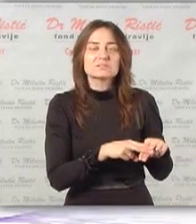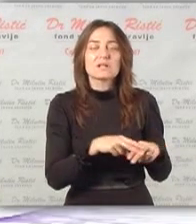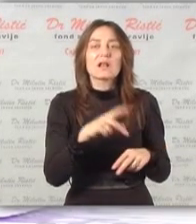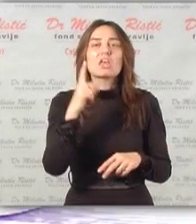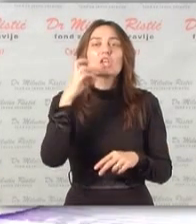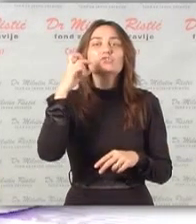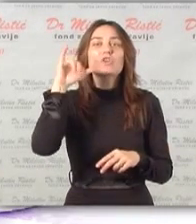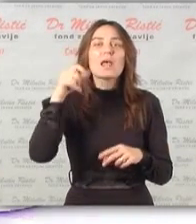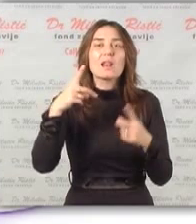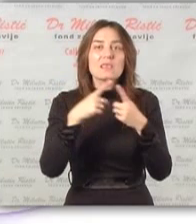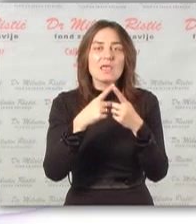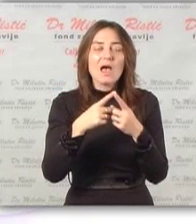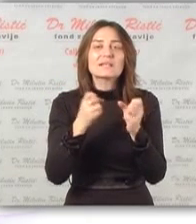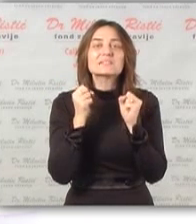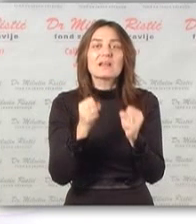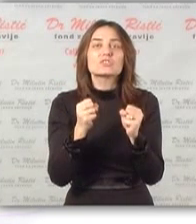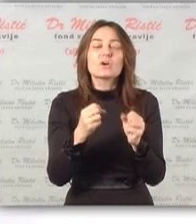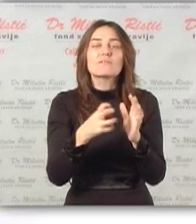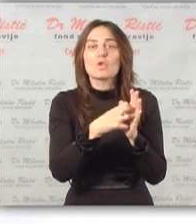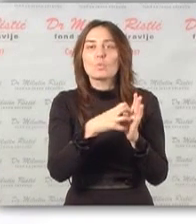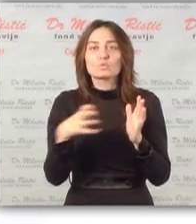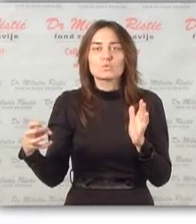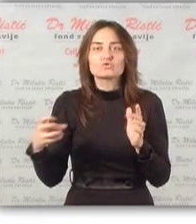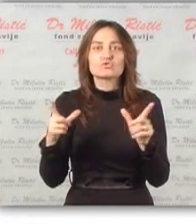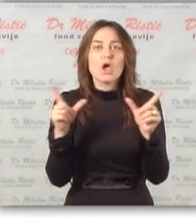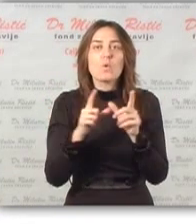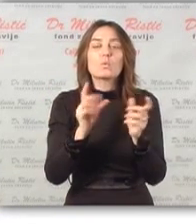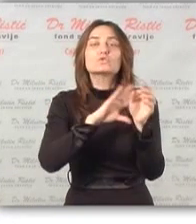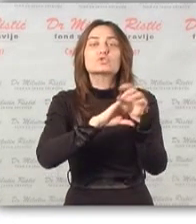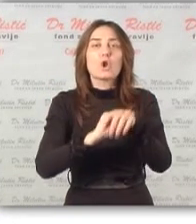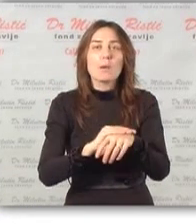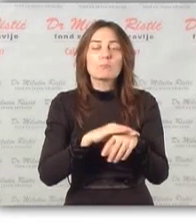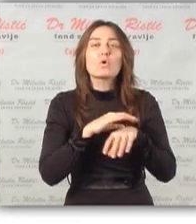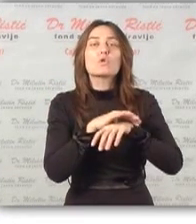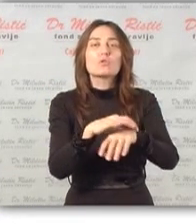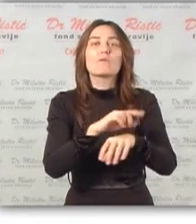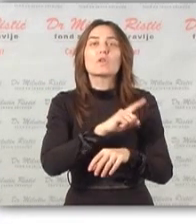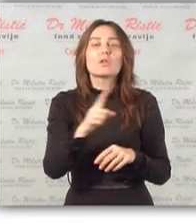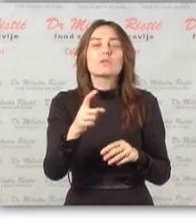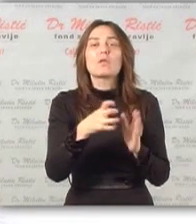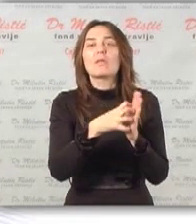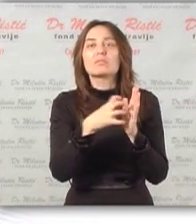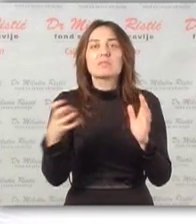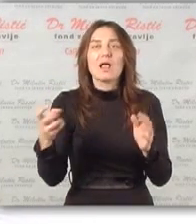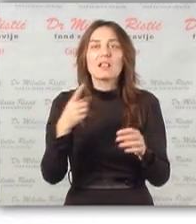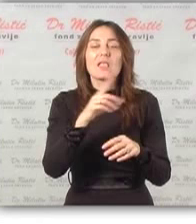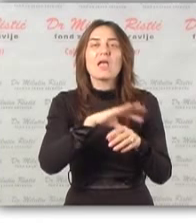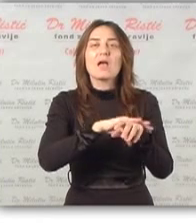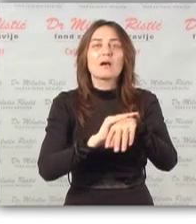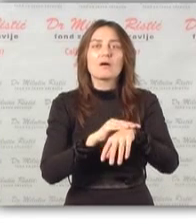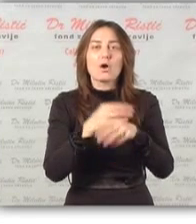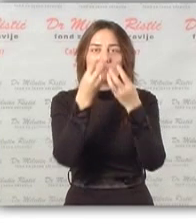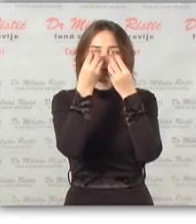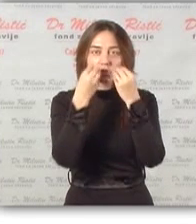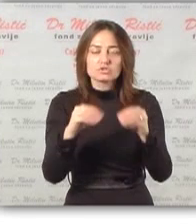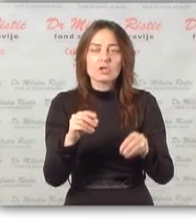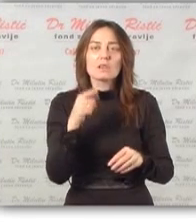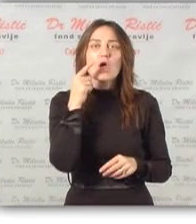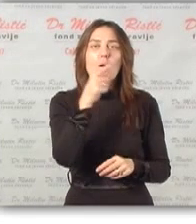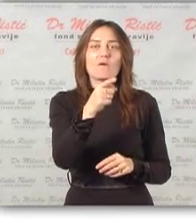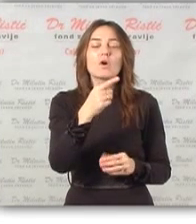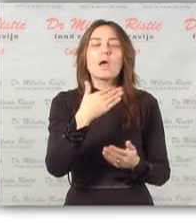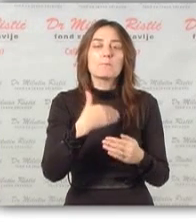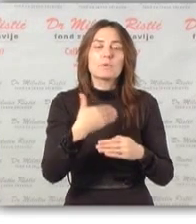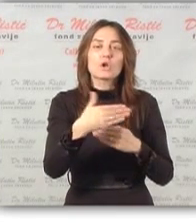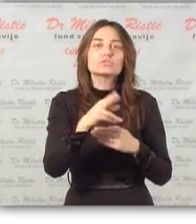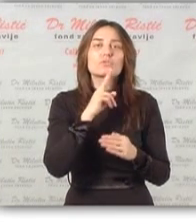ostalih ćelijskih elemenata zadržavaju duže u zglobu i dovode do daljnje destrukcije hrskavice.